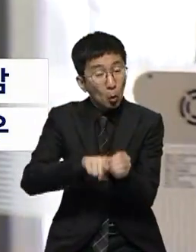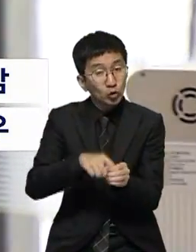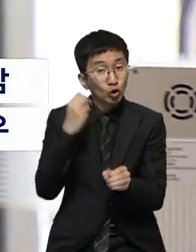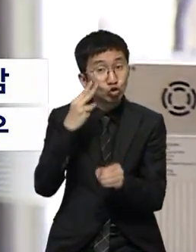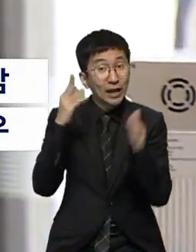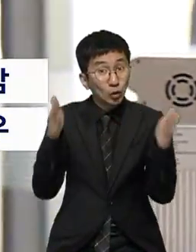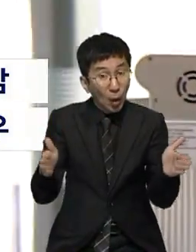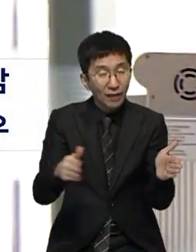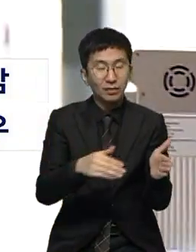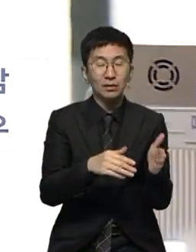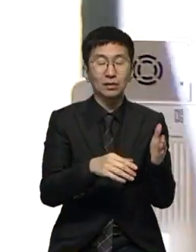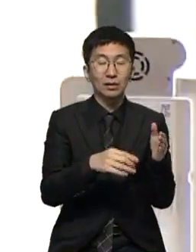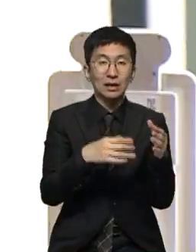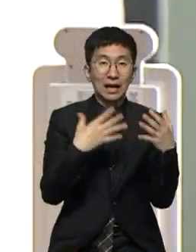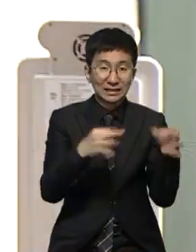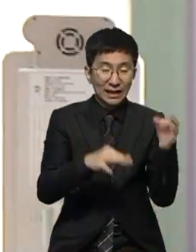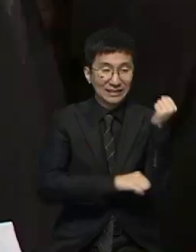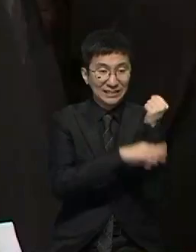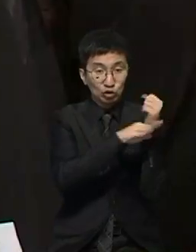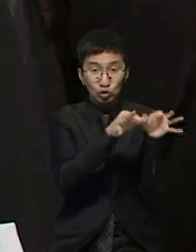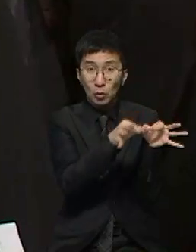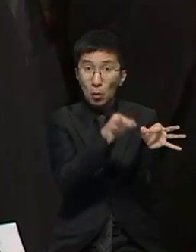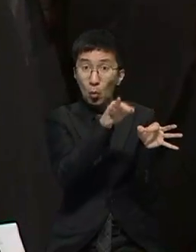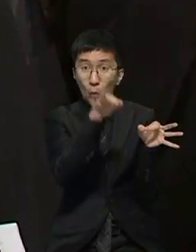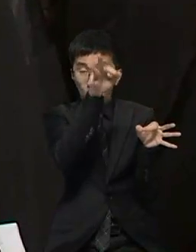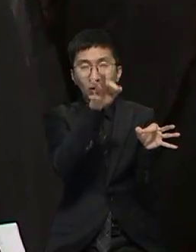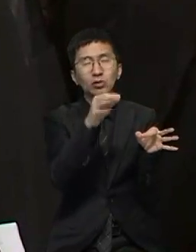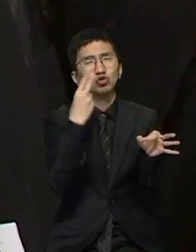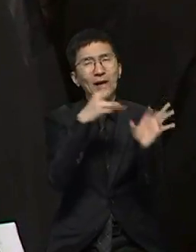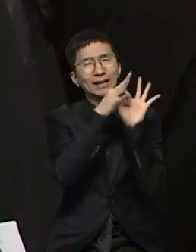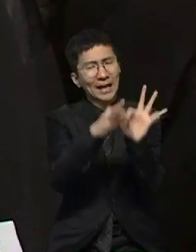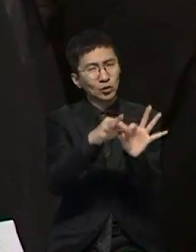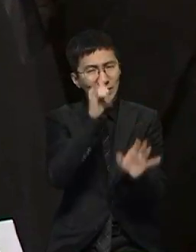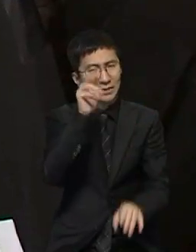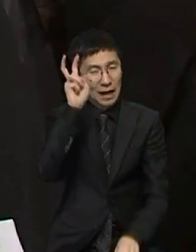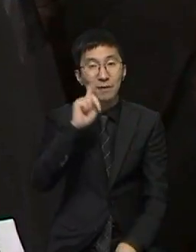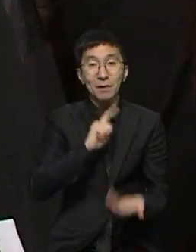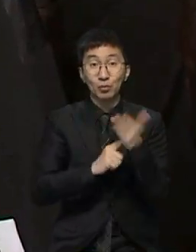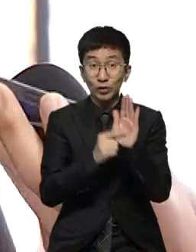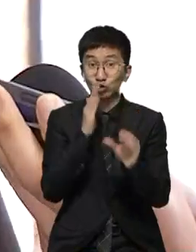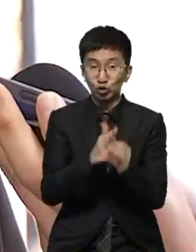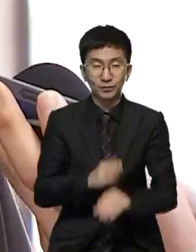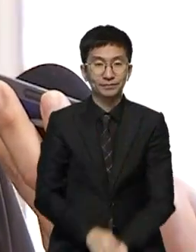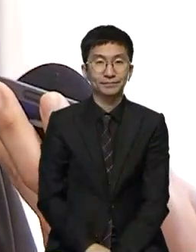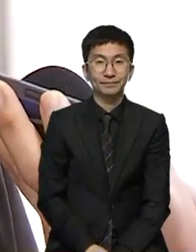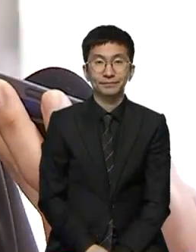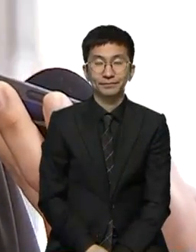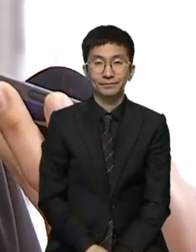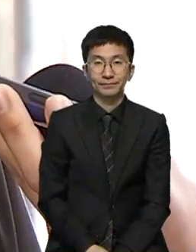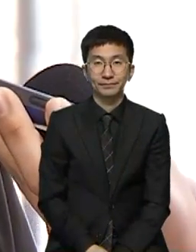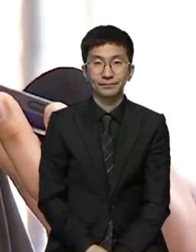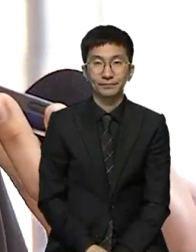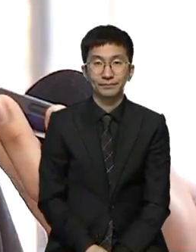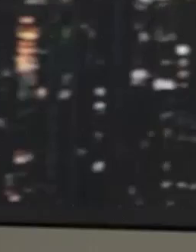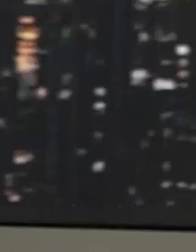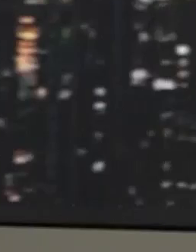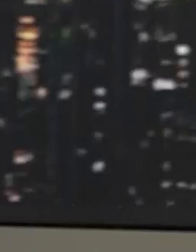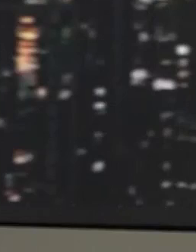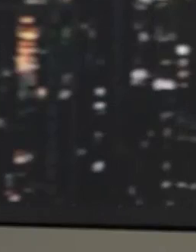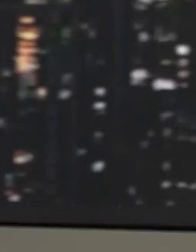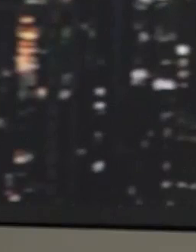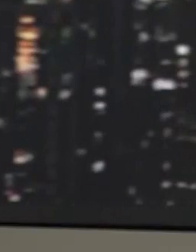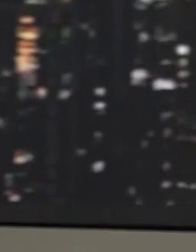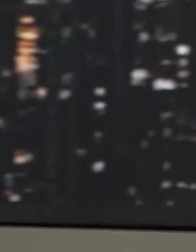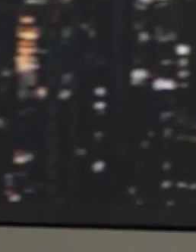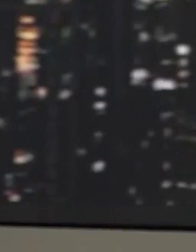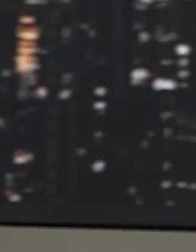연속 금리를 올릴 거란 전망이 그래서 힘을 얻고 있습니다. SBS 전연남입니다. 네,